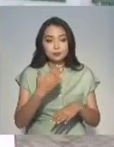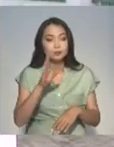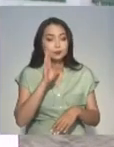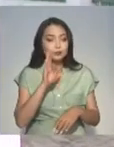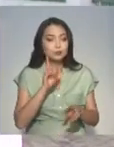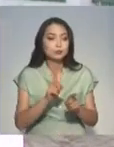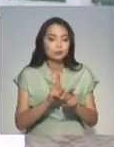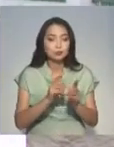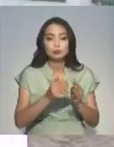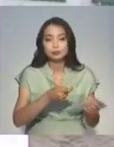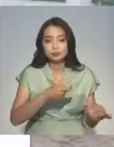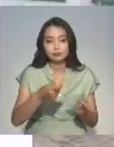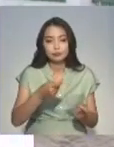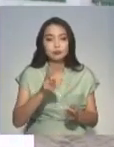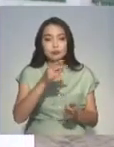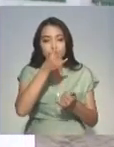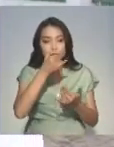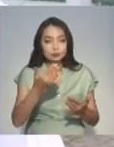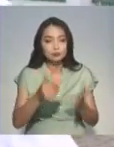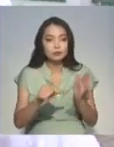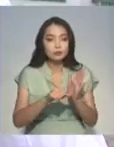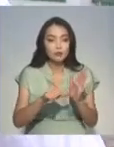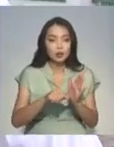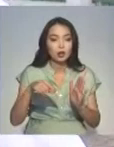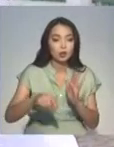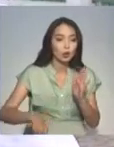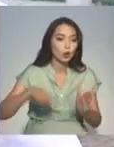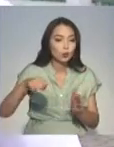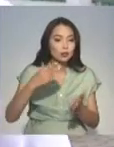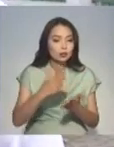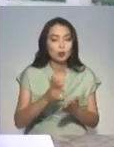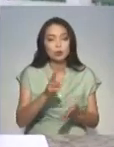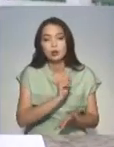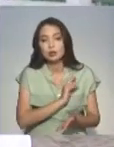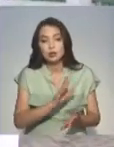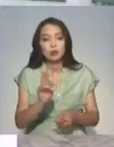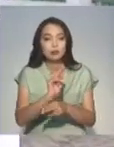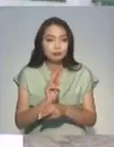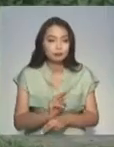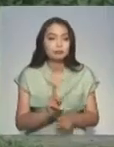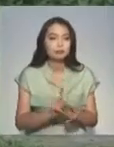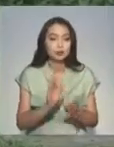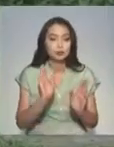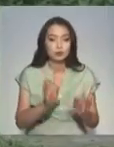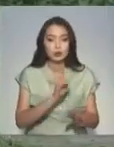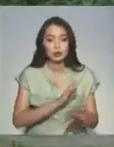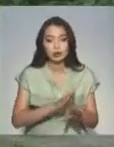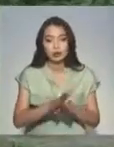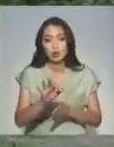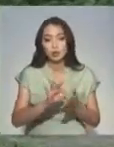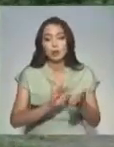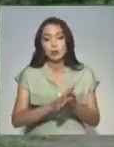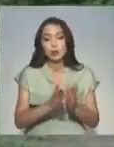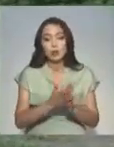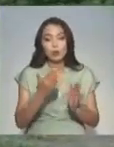суды үйлеріне апарамыз. Қазір ауданда 6 құдық бар. Кейбірі істен шыққан, соларды жөндеу үстіндеміз. Төтенше жағдай